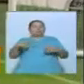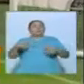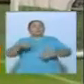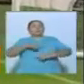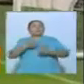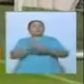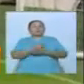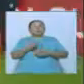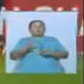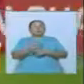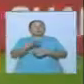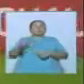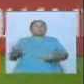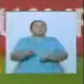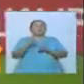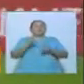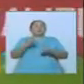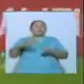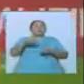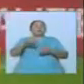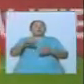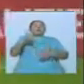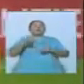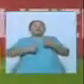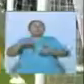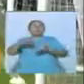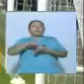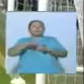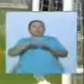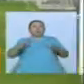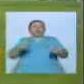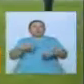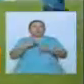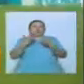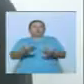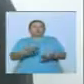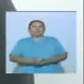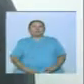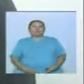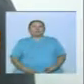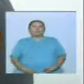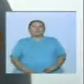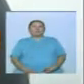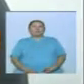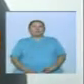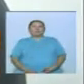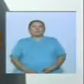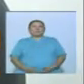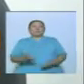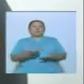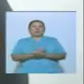жағдайда өз тарихында тұңғыш рет Еуропа чемпионатының финалдық сатысына жолдама алады. Жеңіс күтеміз әрине.